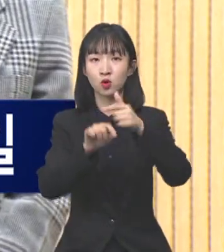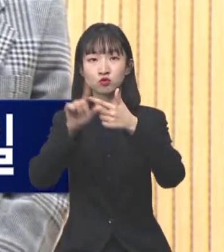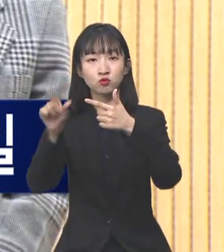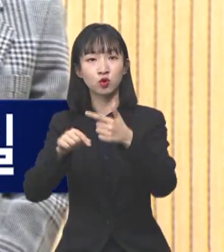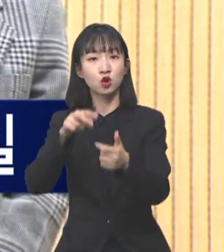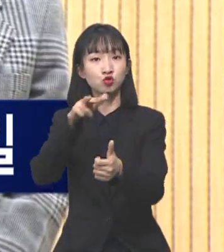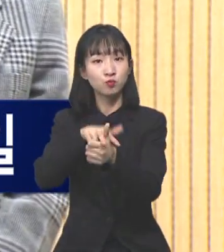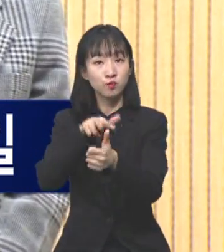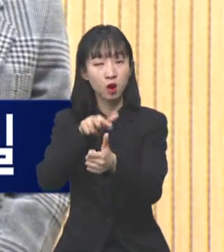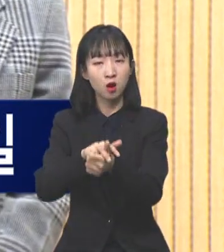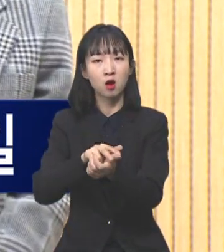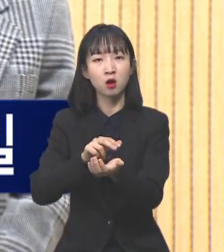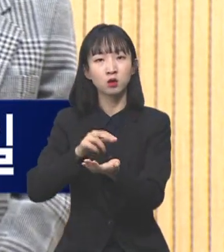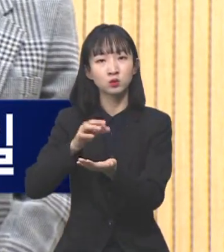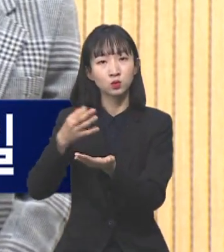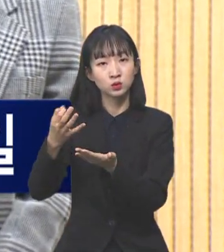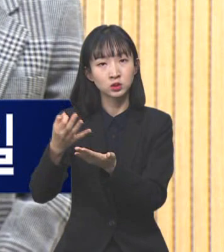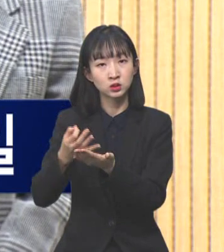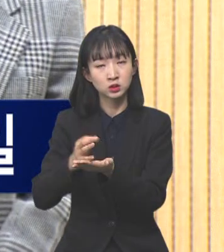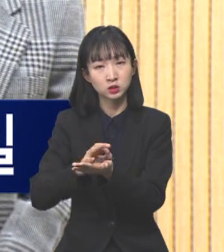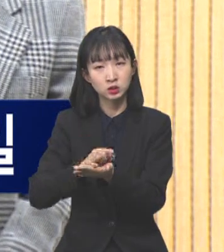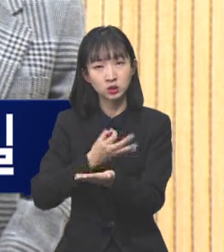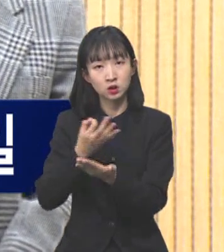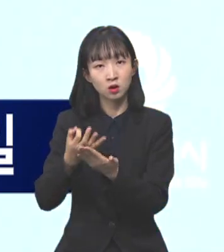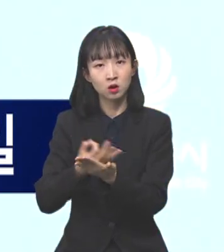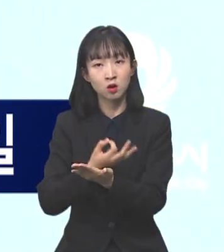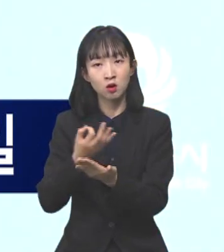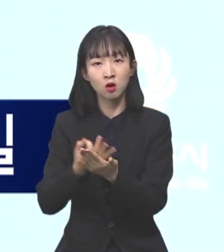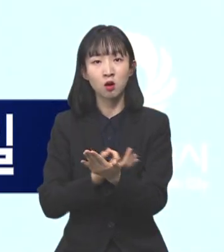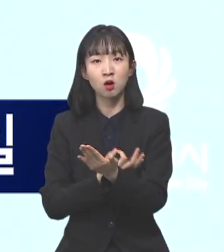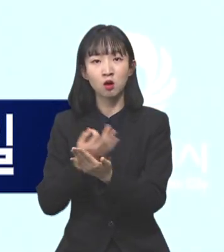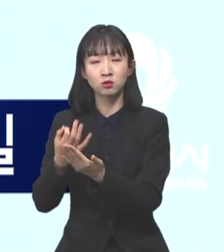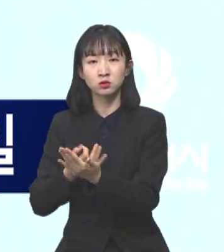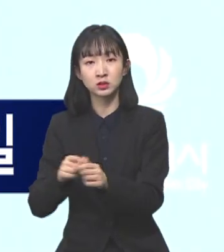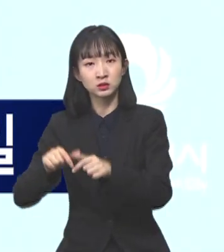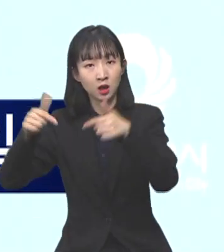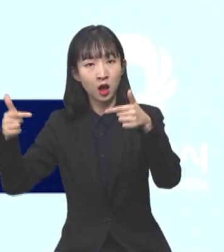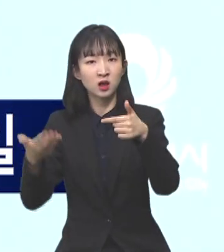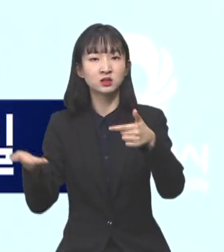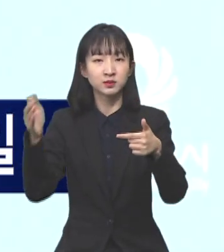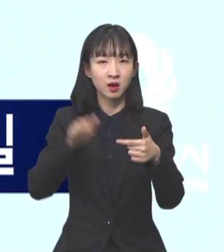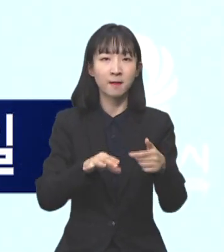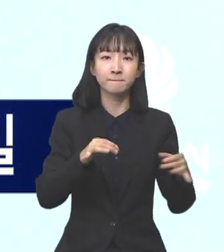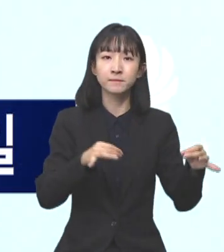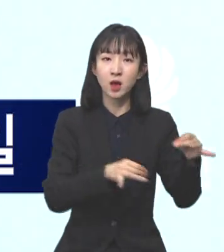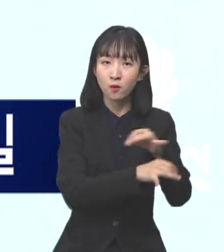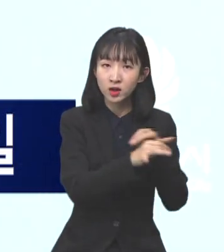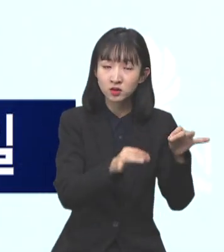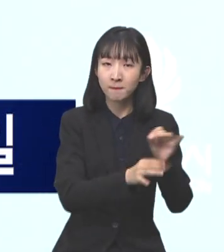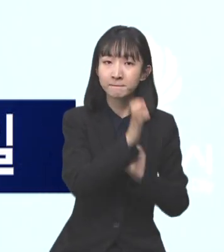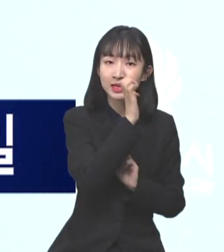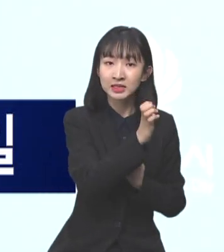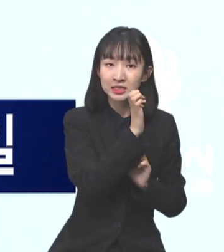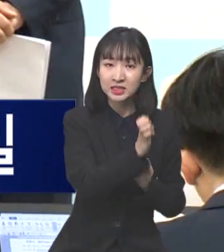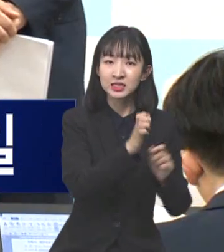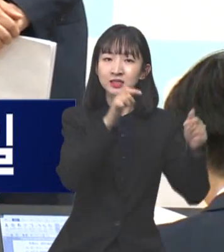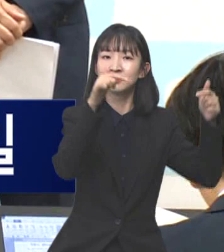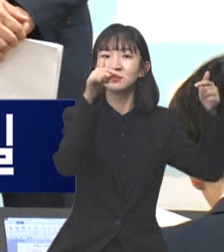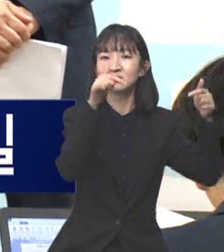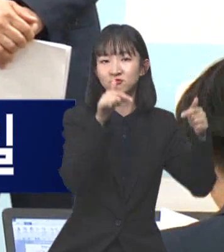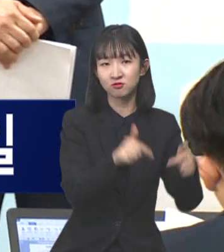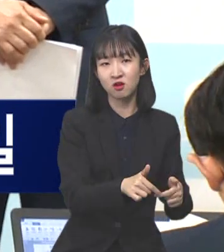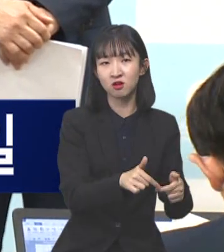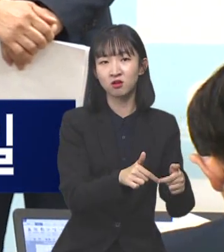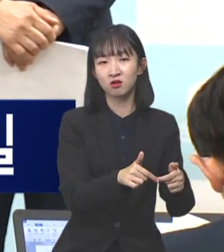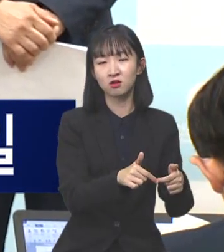전년 동기 대비 9.4% 증가한 반면 백화점과 대형마트 중의 7월 매출은 전년 동기 대비 19.7%